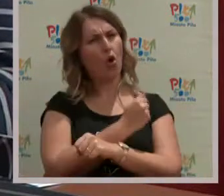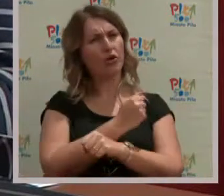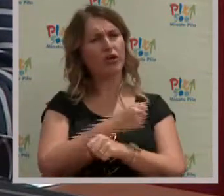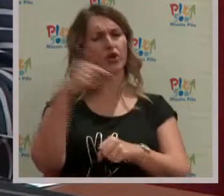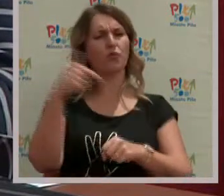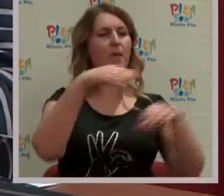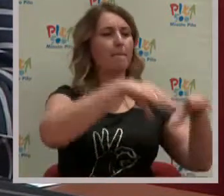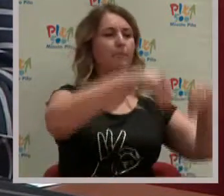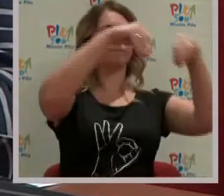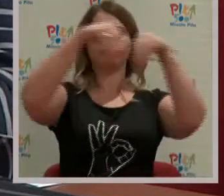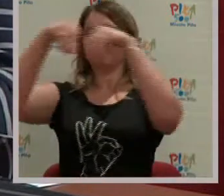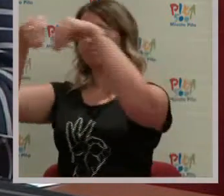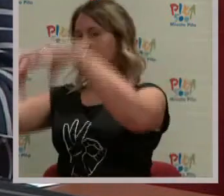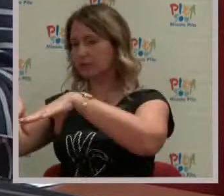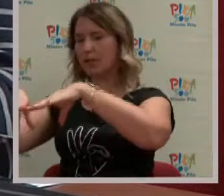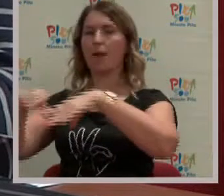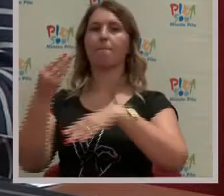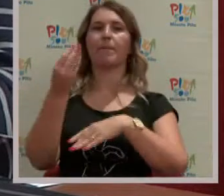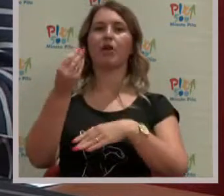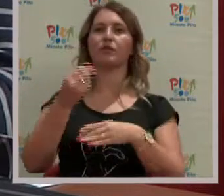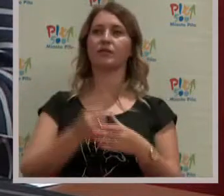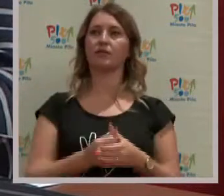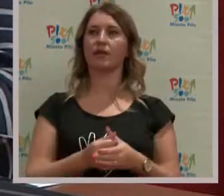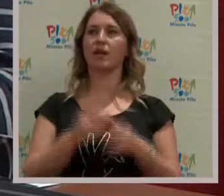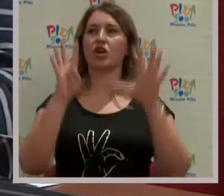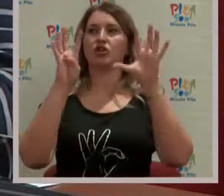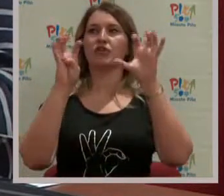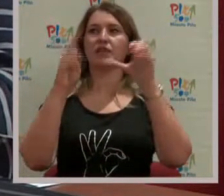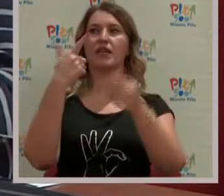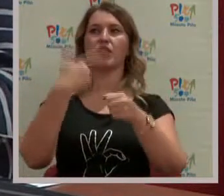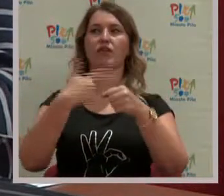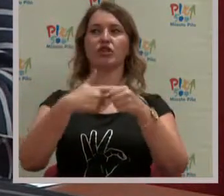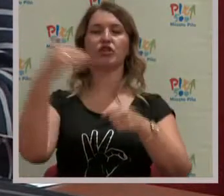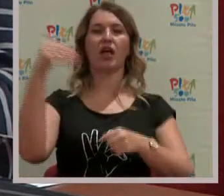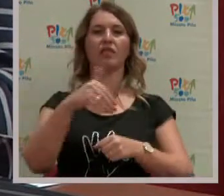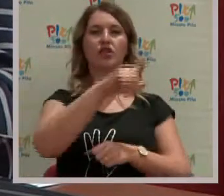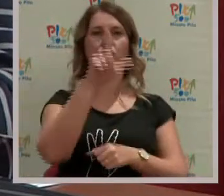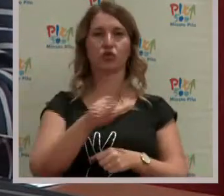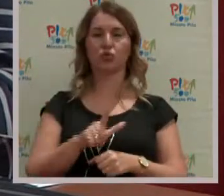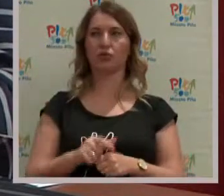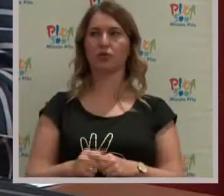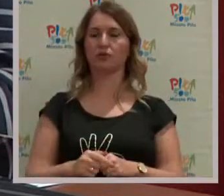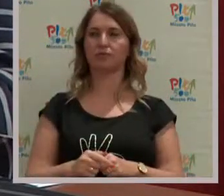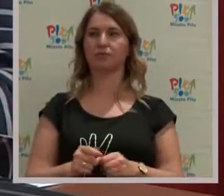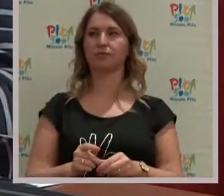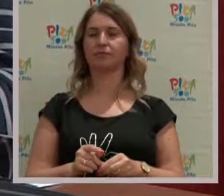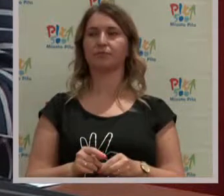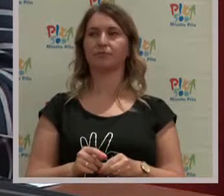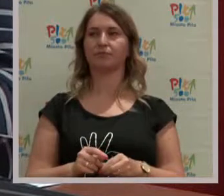niewielkich pieniędzy w przypadku hali sportowej jest to kwota 920 tysięcy złotych a w przypadku